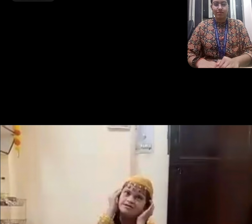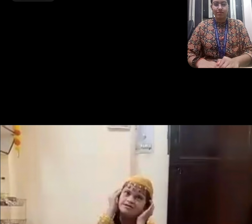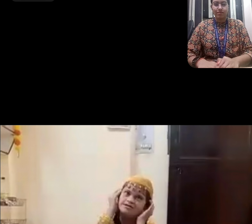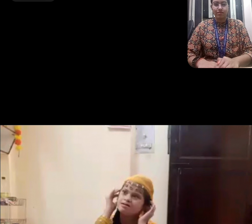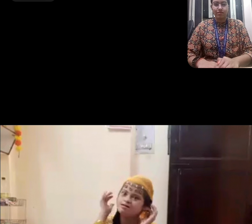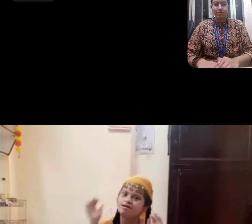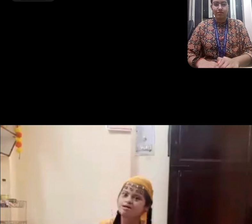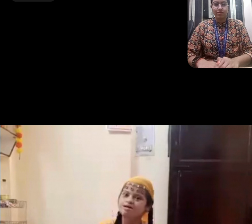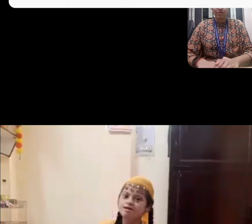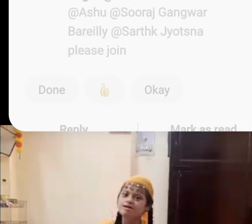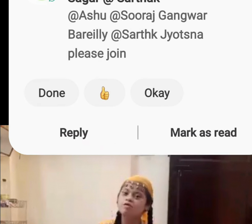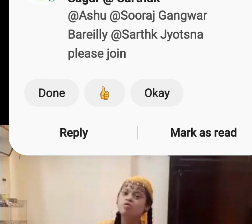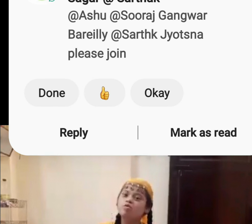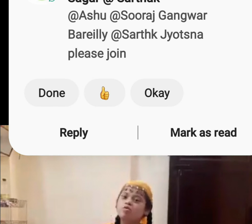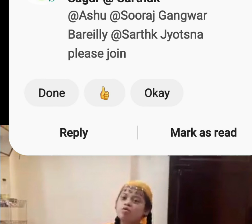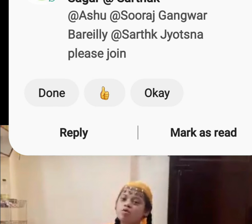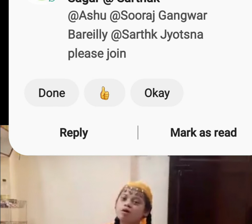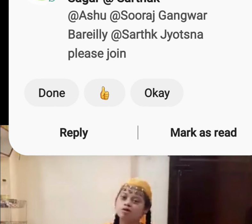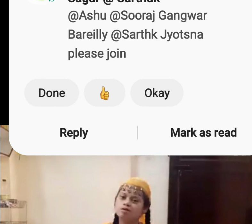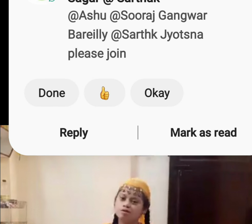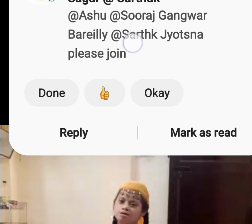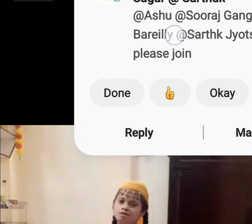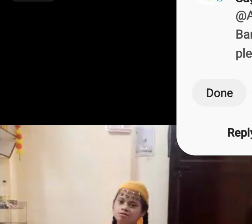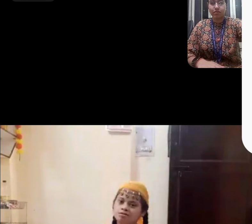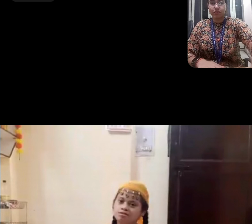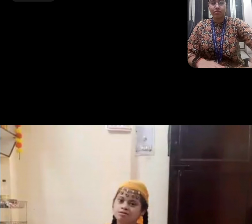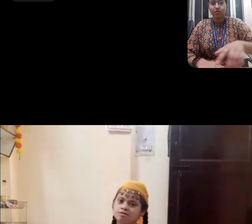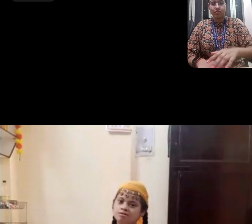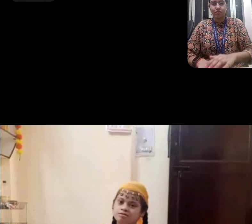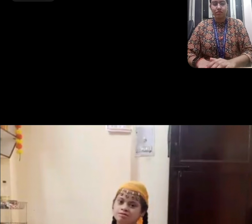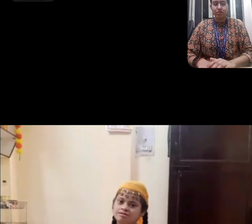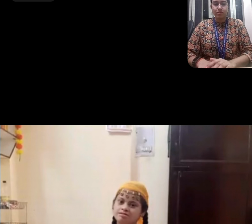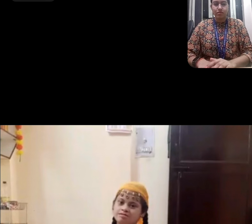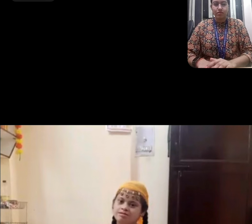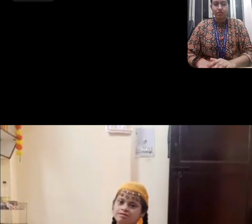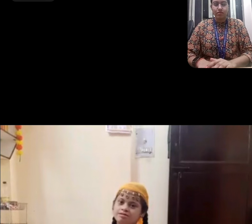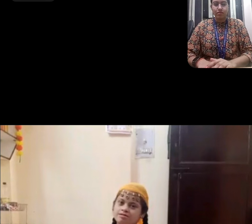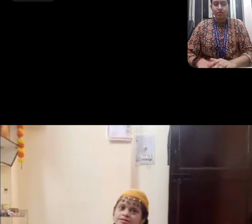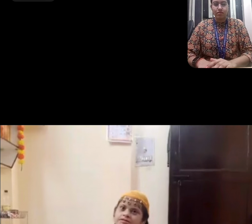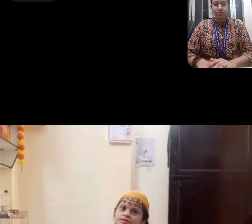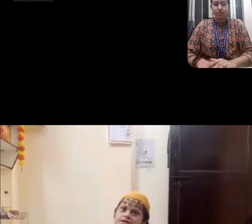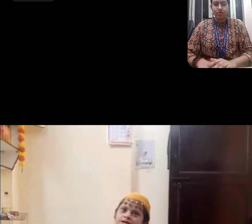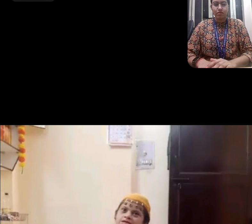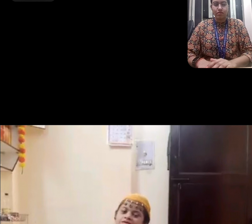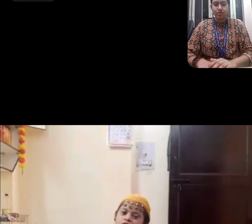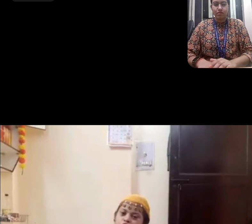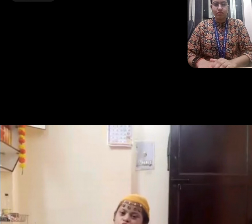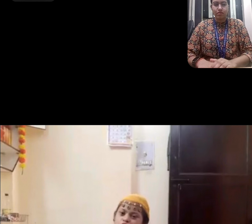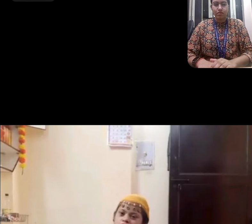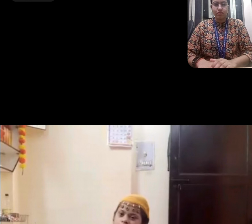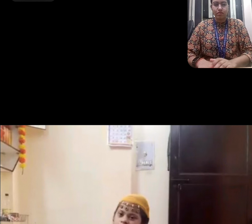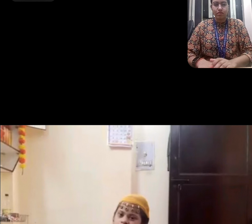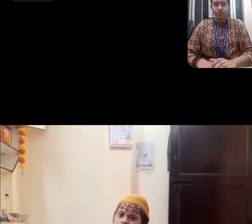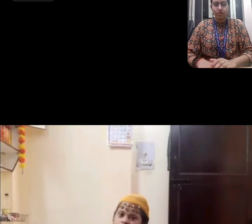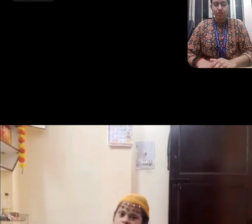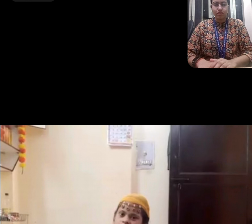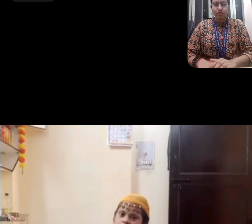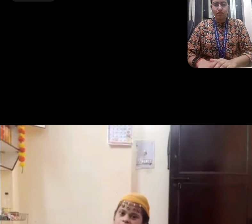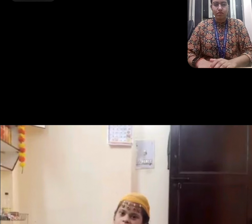ध्रुवी कैसी हो? हुँ? हुँ?